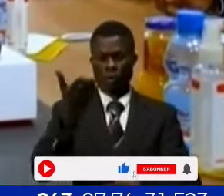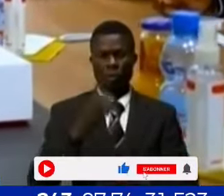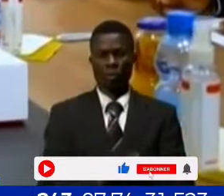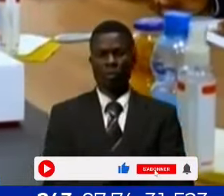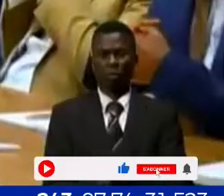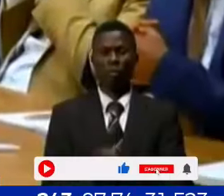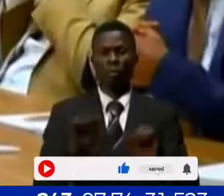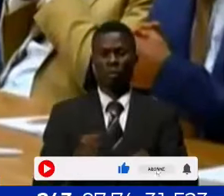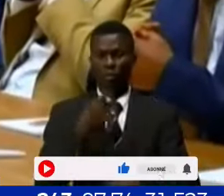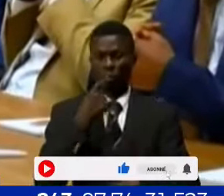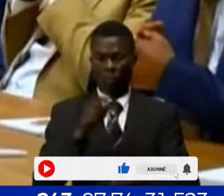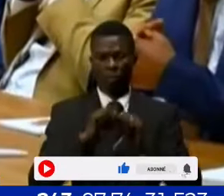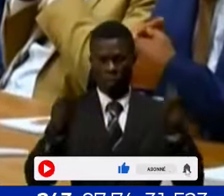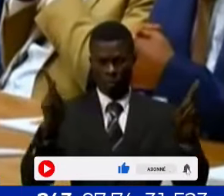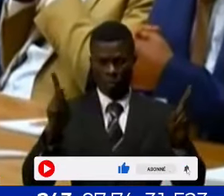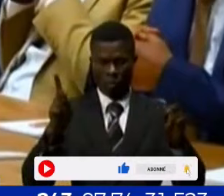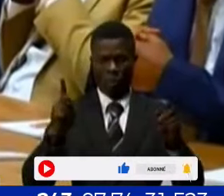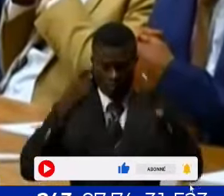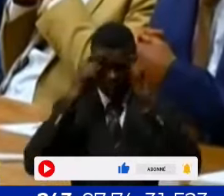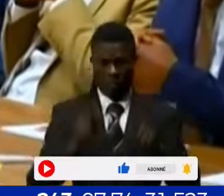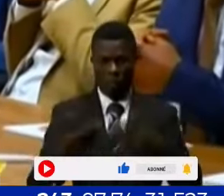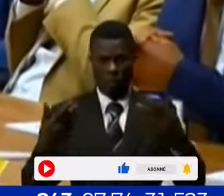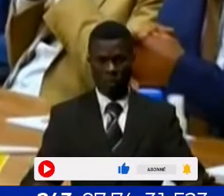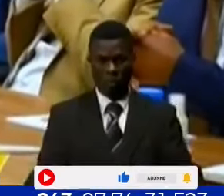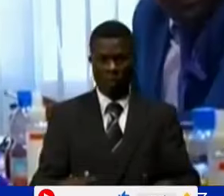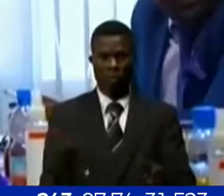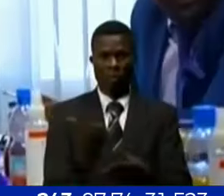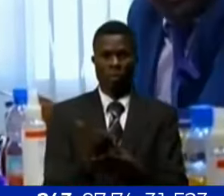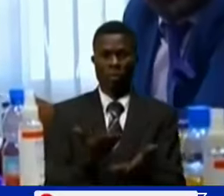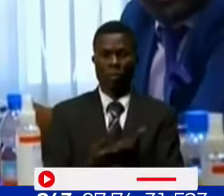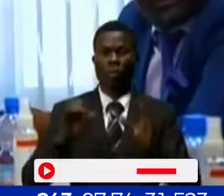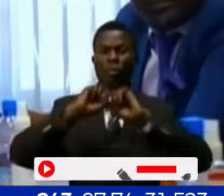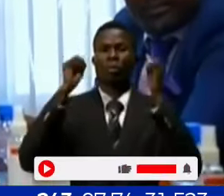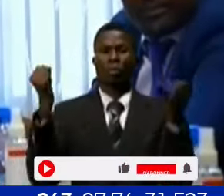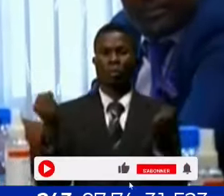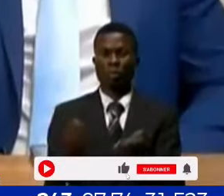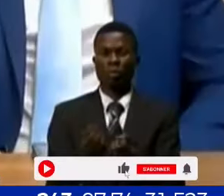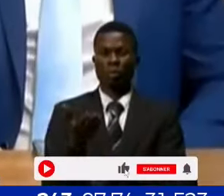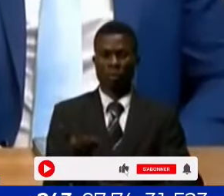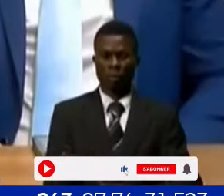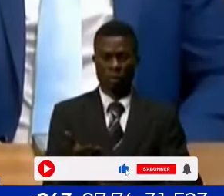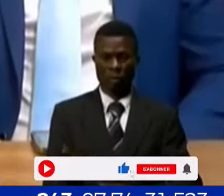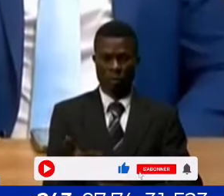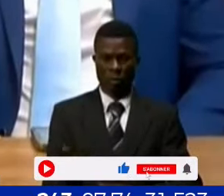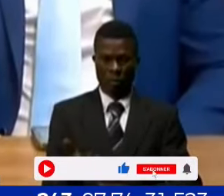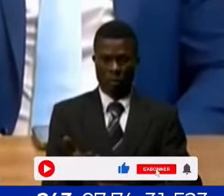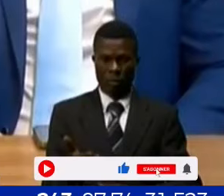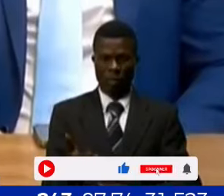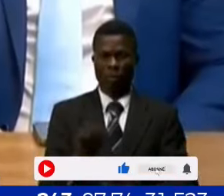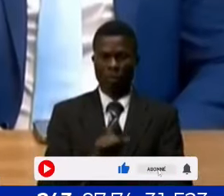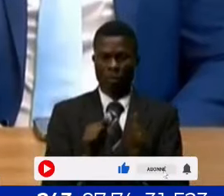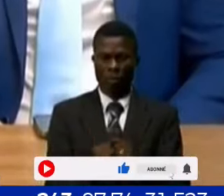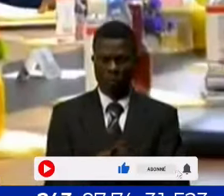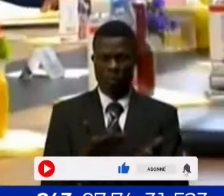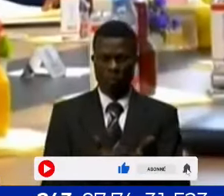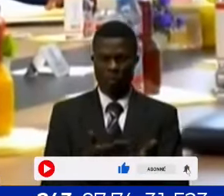L'on peut dire, ça y est, l'option est levée dans les dossiers TCFF, une société en réalité non éligible à la sous-traitance qui travaillait en